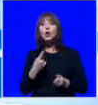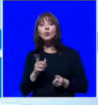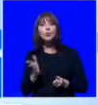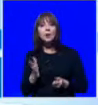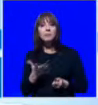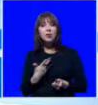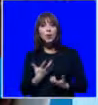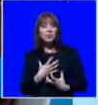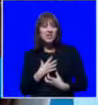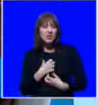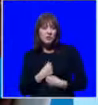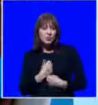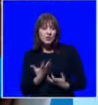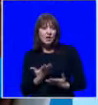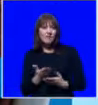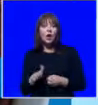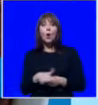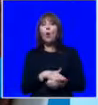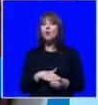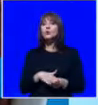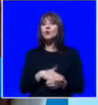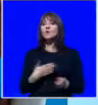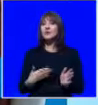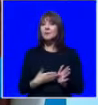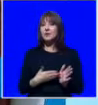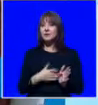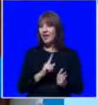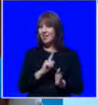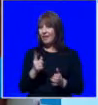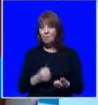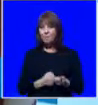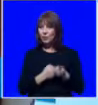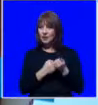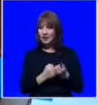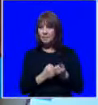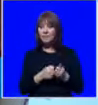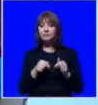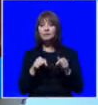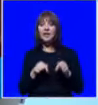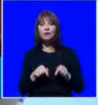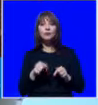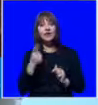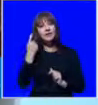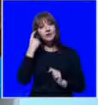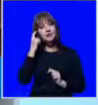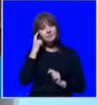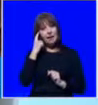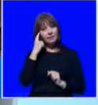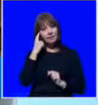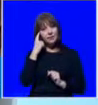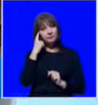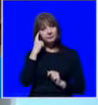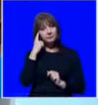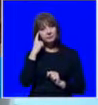тези бюджети? Основната причина за неподкрепа е това, че смятаме, че